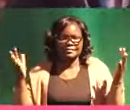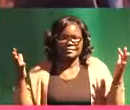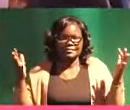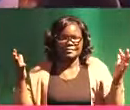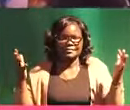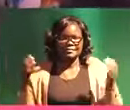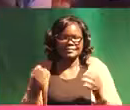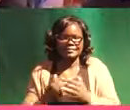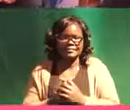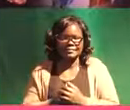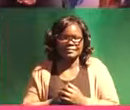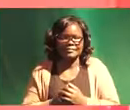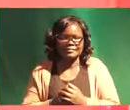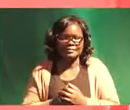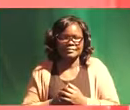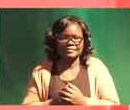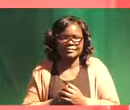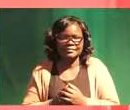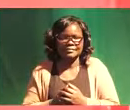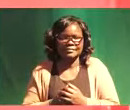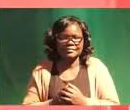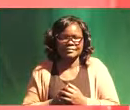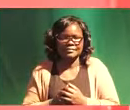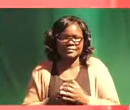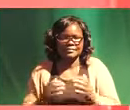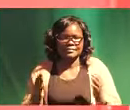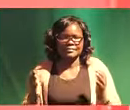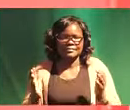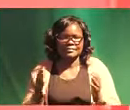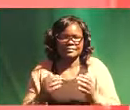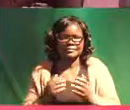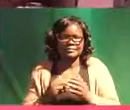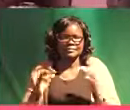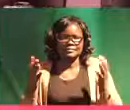Si namna hiyo, tiko tore kiampempe, weka vizuri moja.